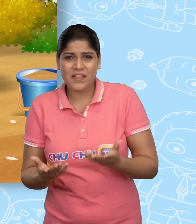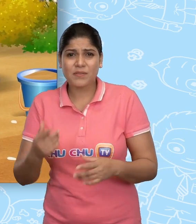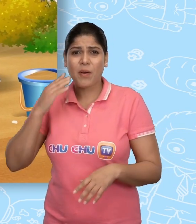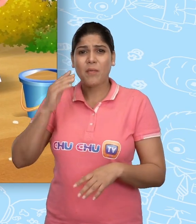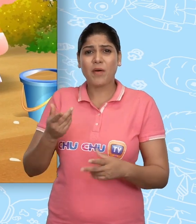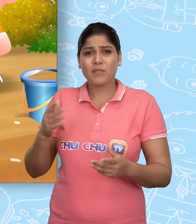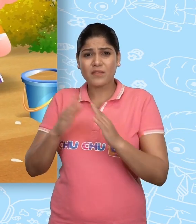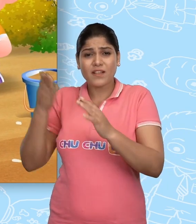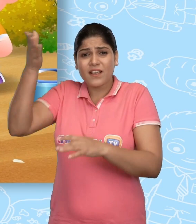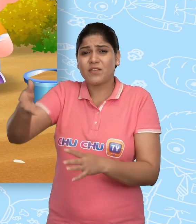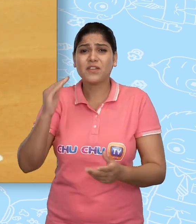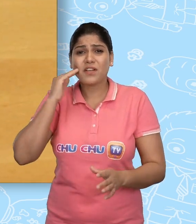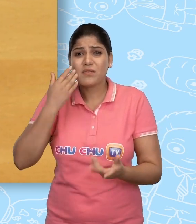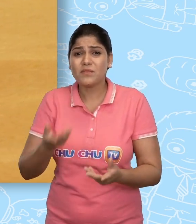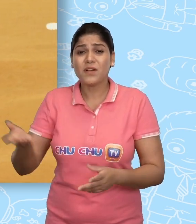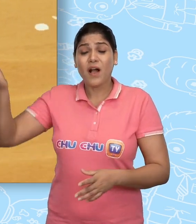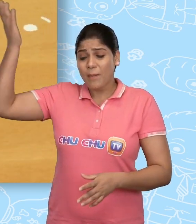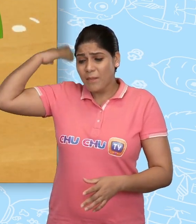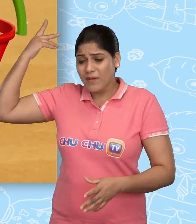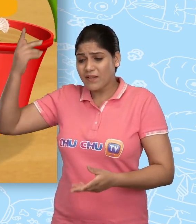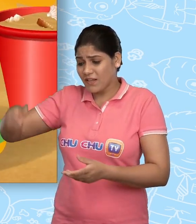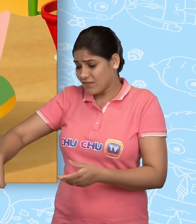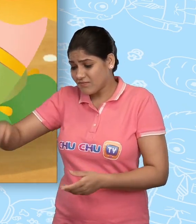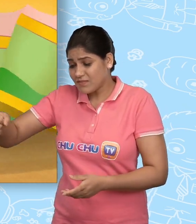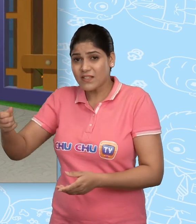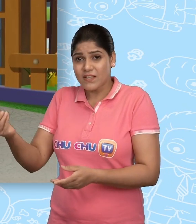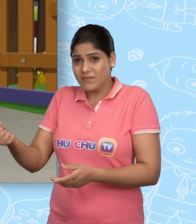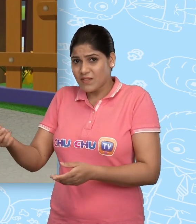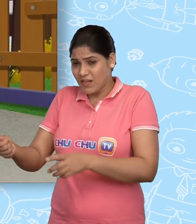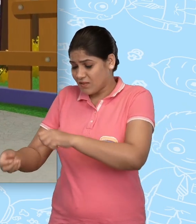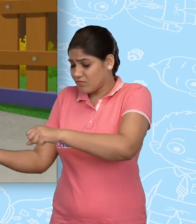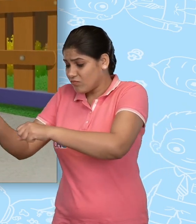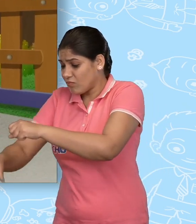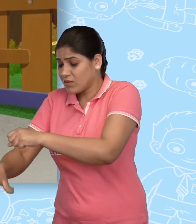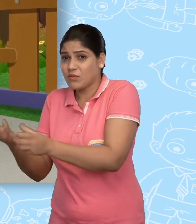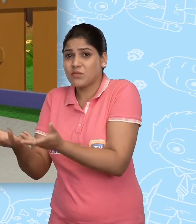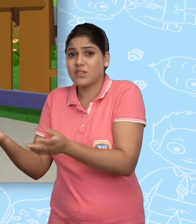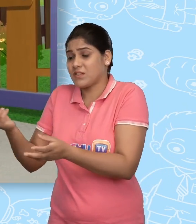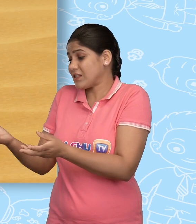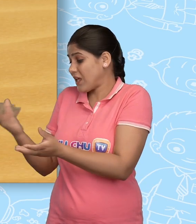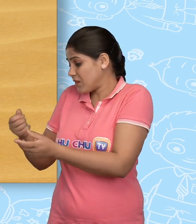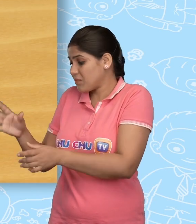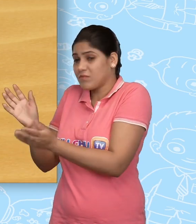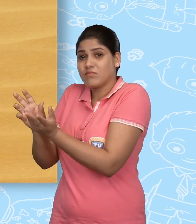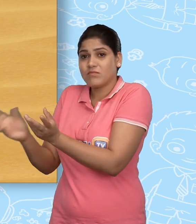लगता है हम उसे घर ले आए होंगे उस रेत के साथ जो हमने अपनी बाल्टी में इकट्ठा की थी पिछली बार।